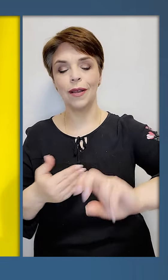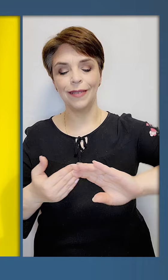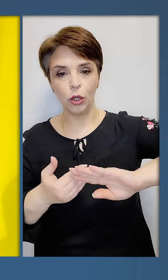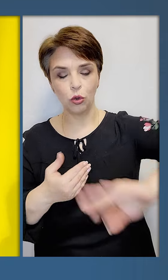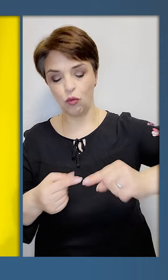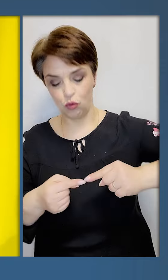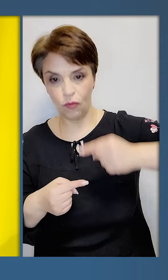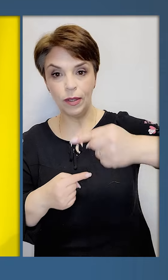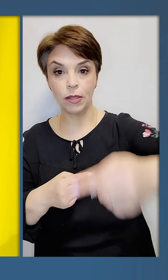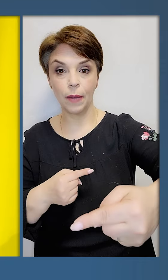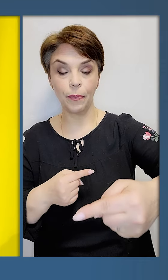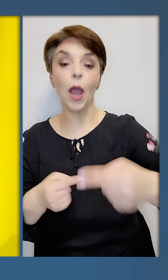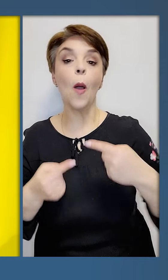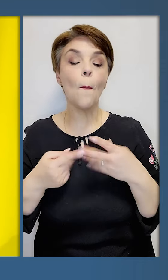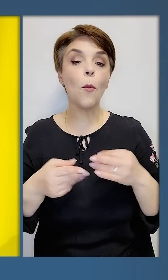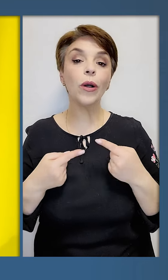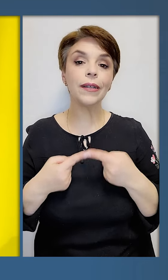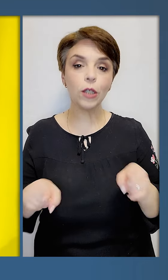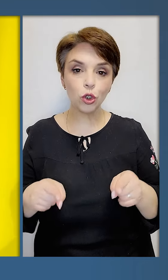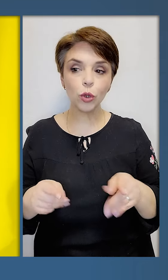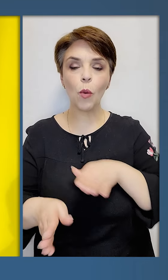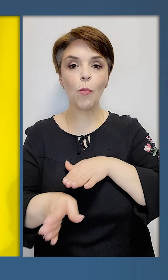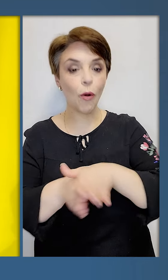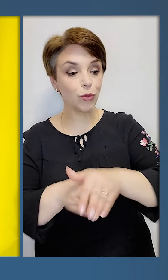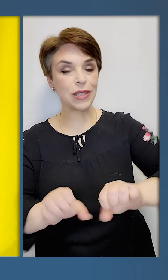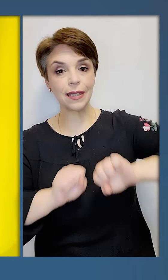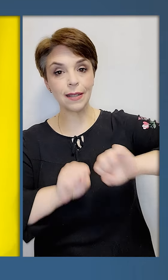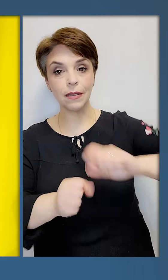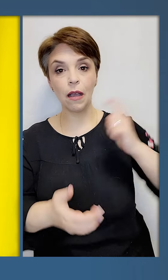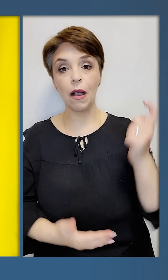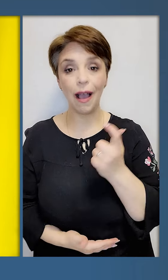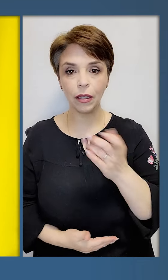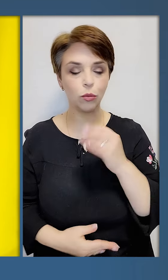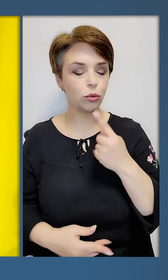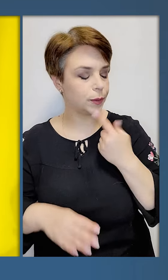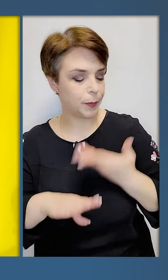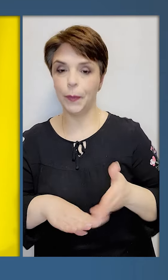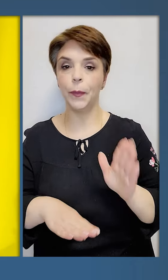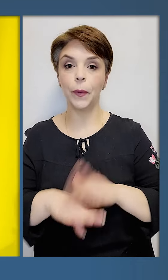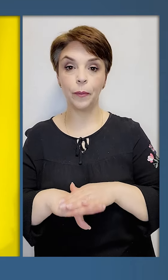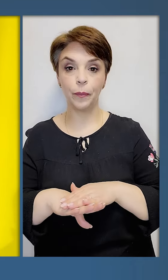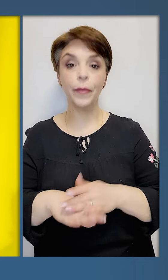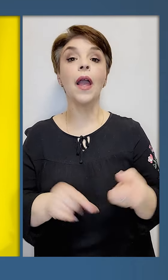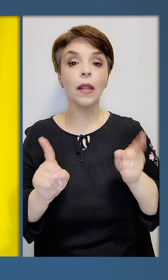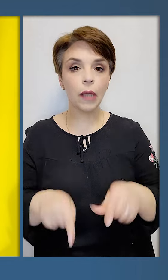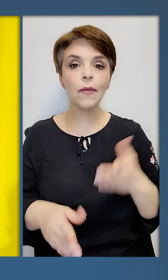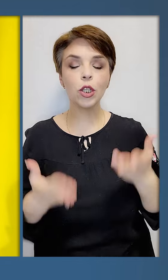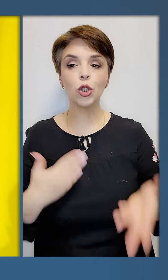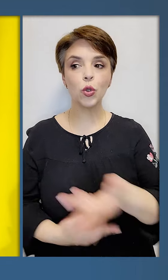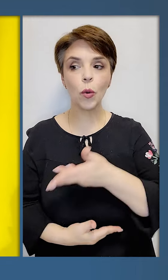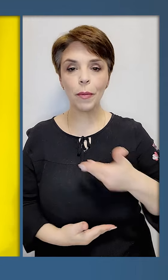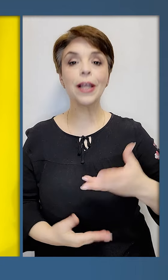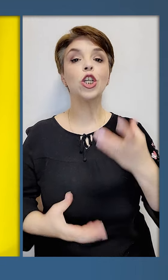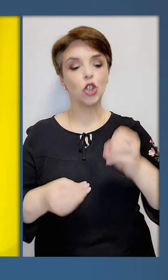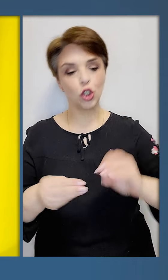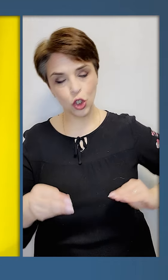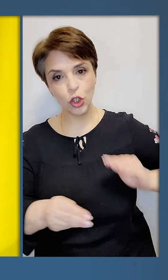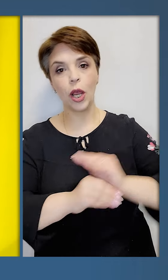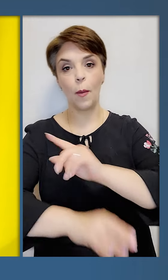на довшу відстань. По-іншому, повністю захистити Харків буде дуже складно, навіть якщо ми